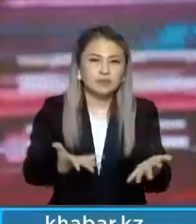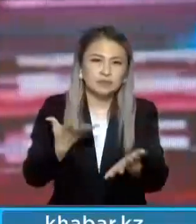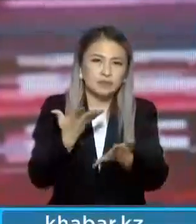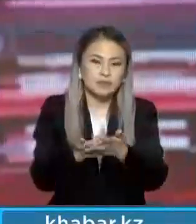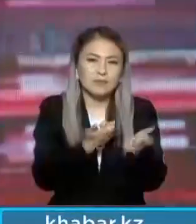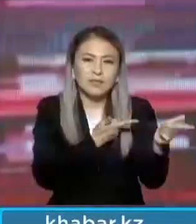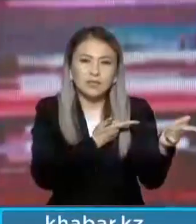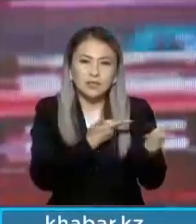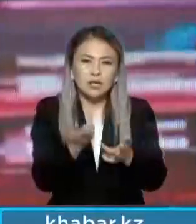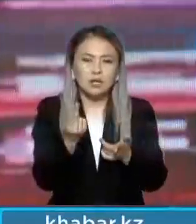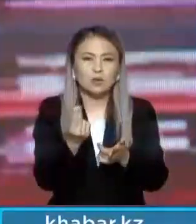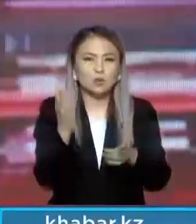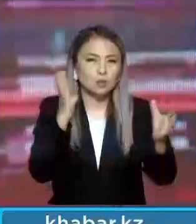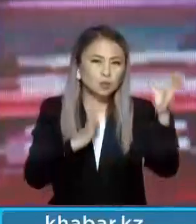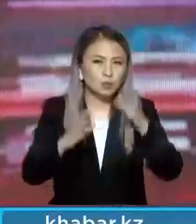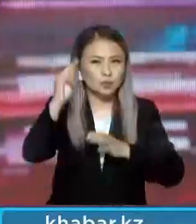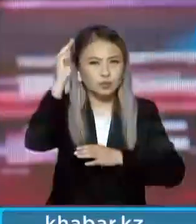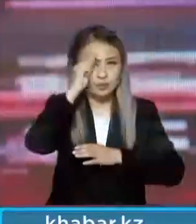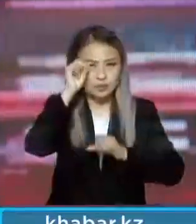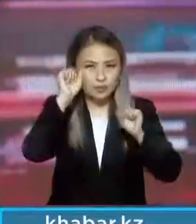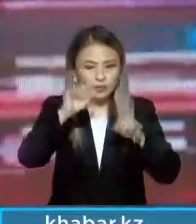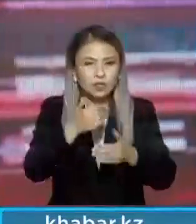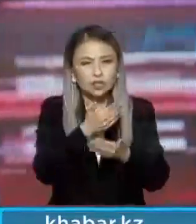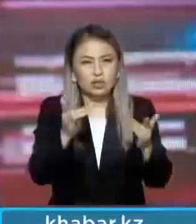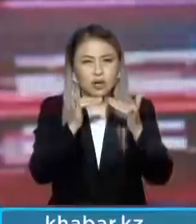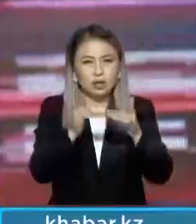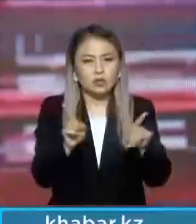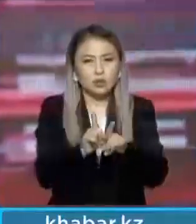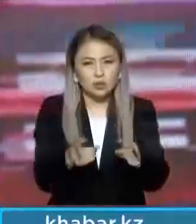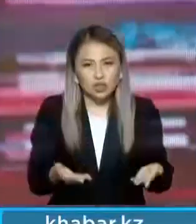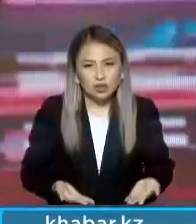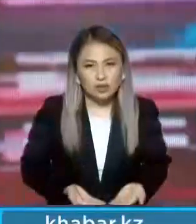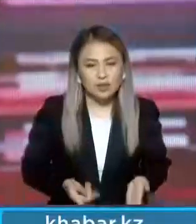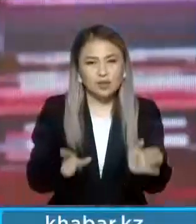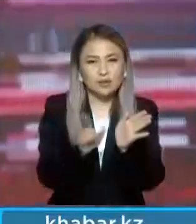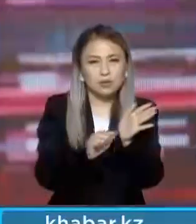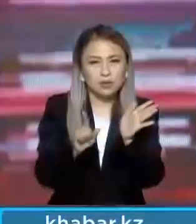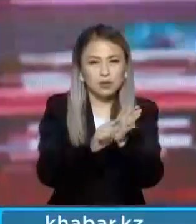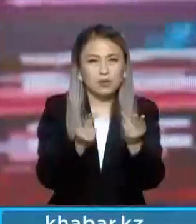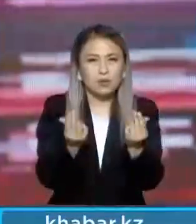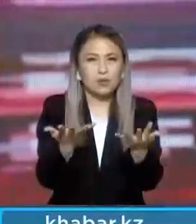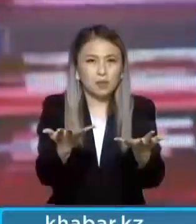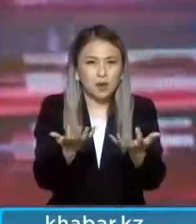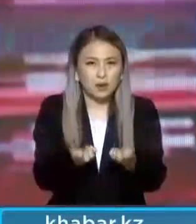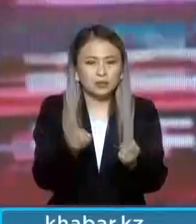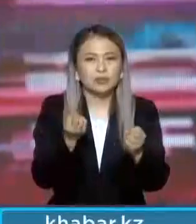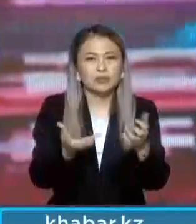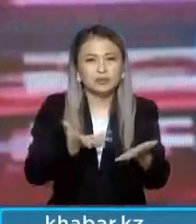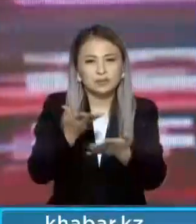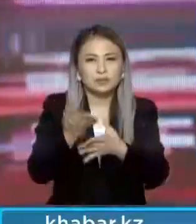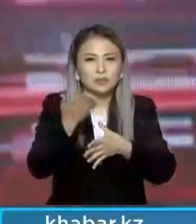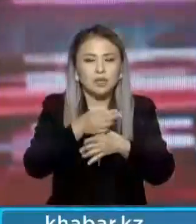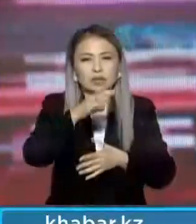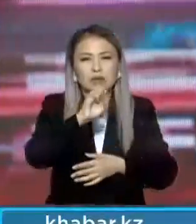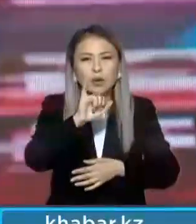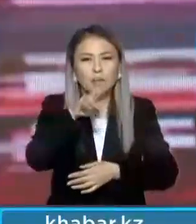инвестиция салуға дайын. Бұл қаржы студенттердің білім алуына ғана емес, олардың жатақханада тұруы және шәкіртақысына кететін шығынды жабуға негіз